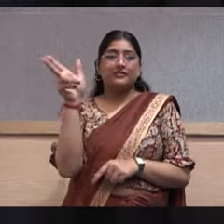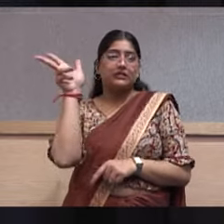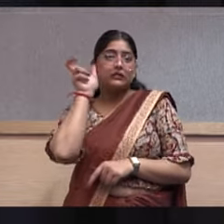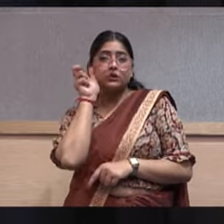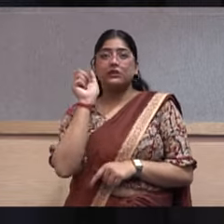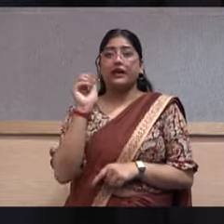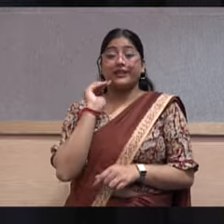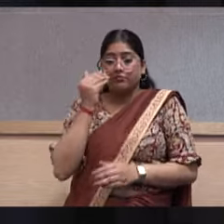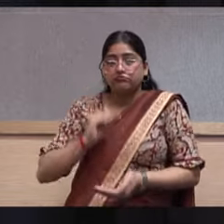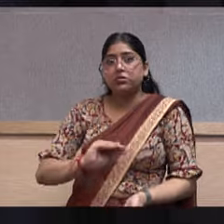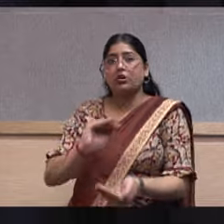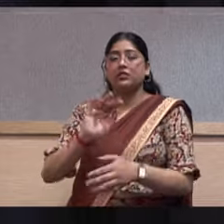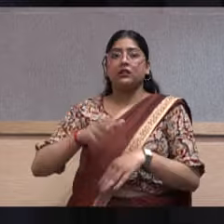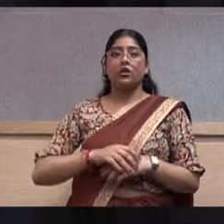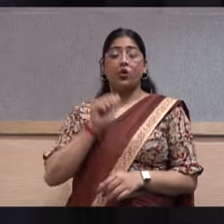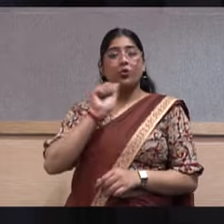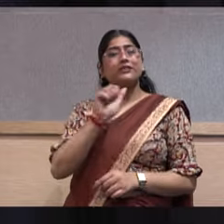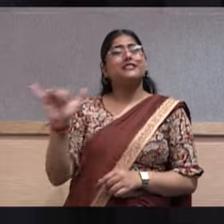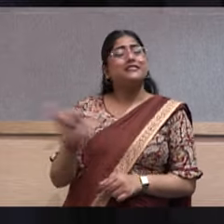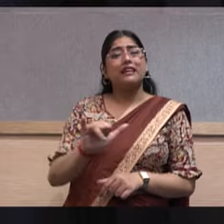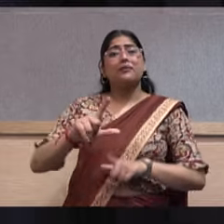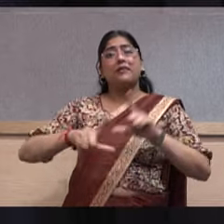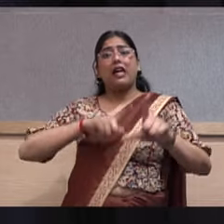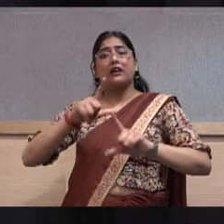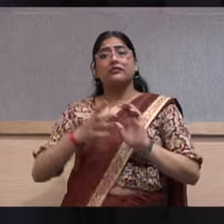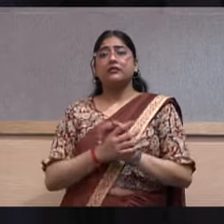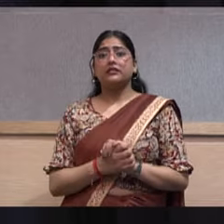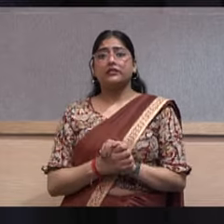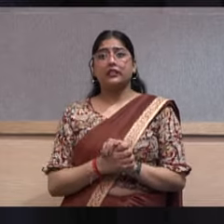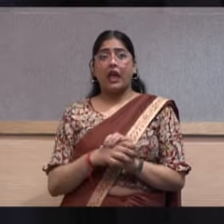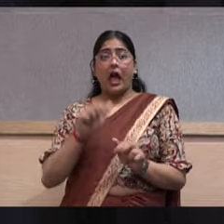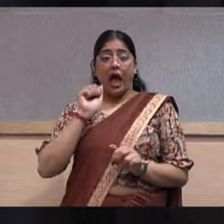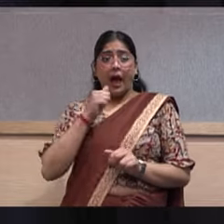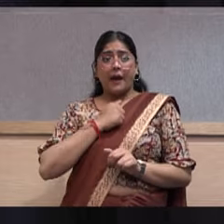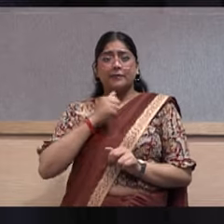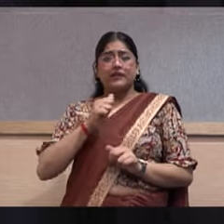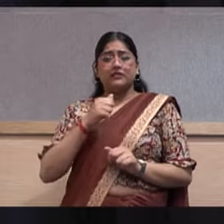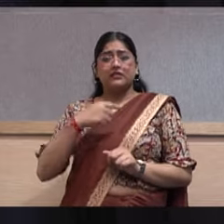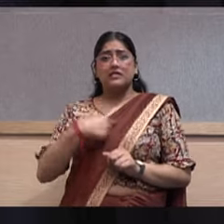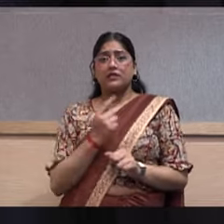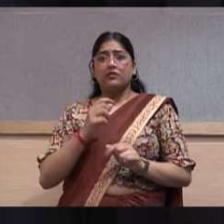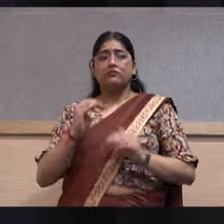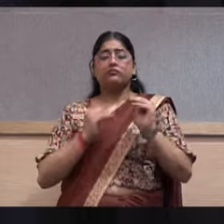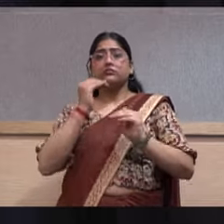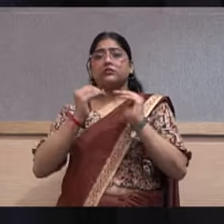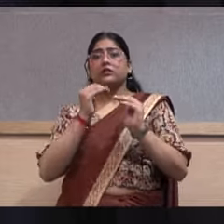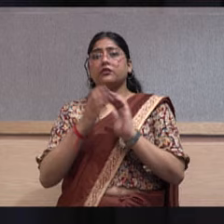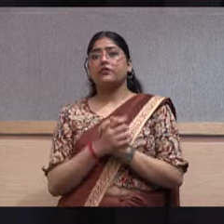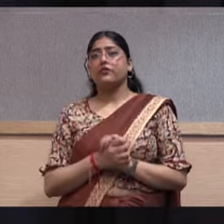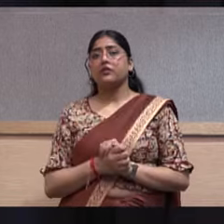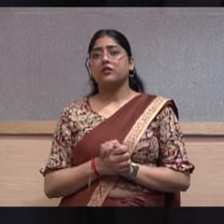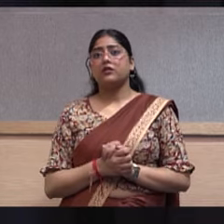है उसी भाषा पर अगर व अपने आगे की अने कहा है उन्होंने कमेंट में